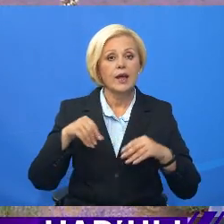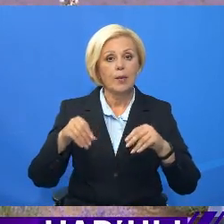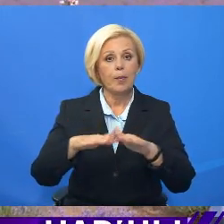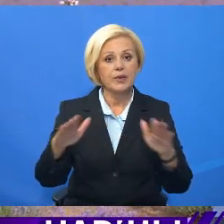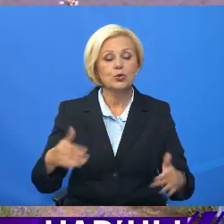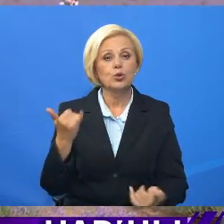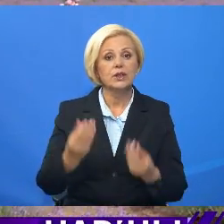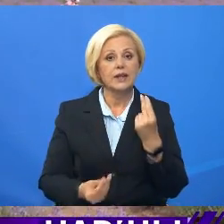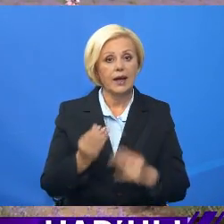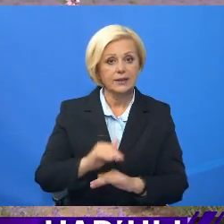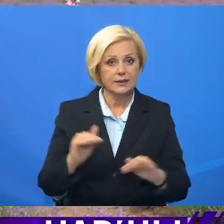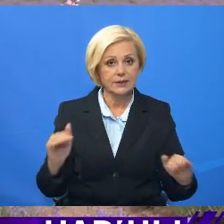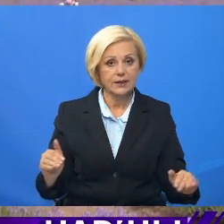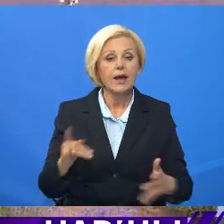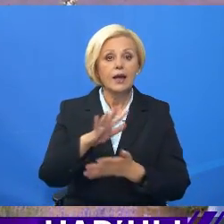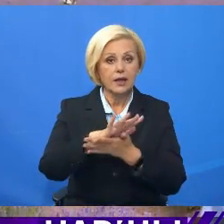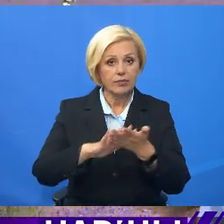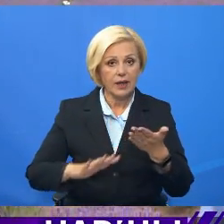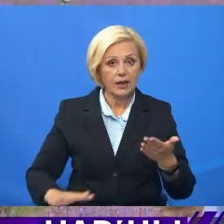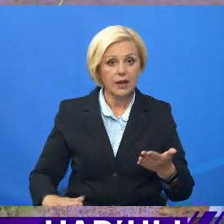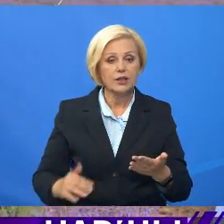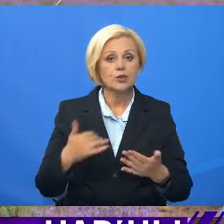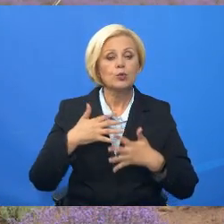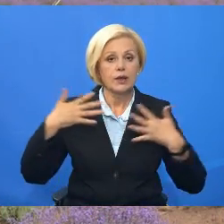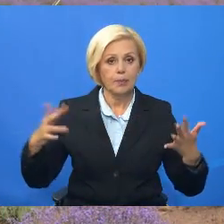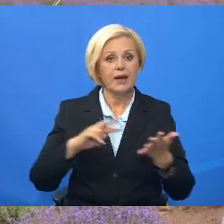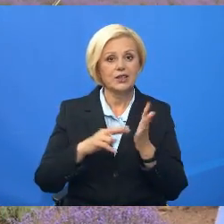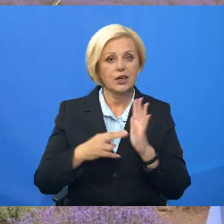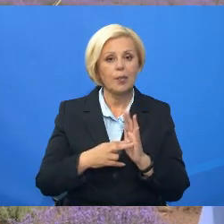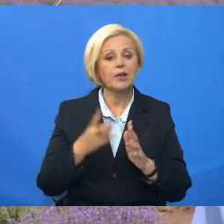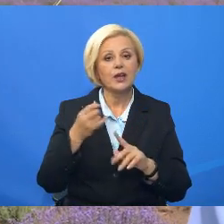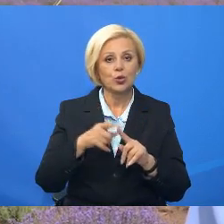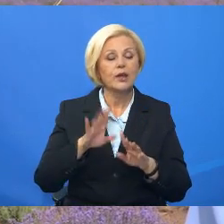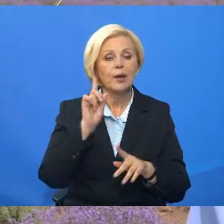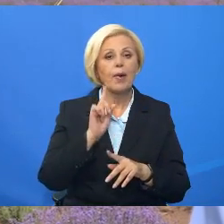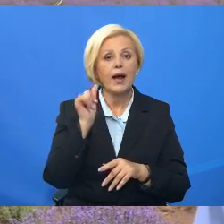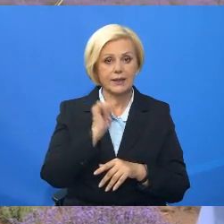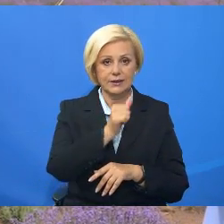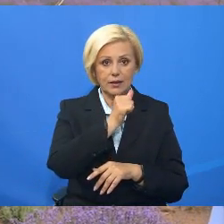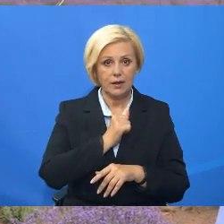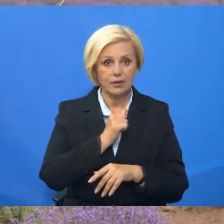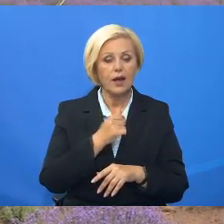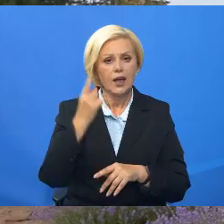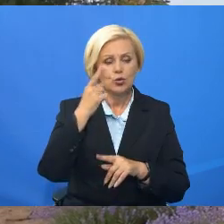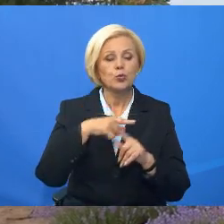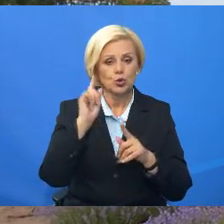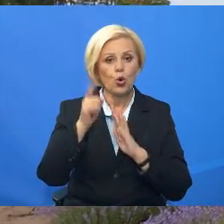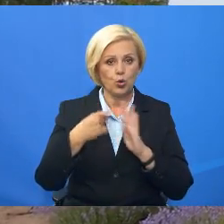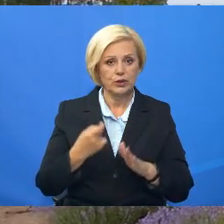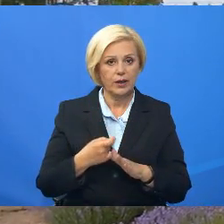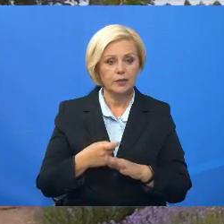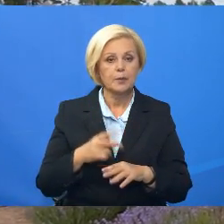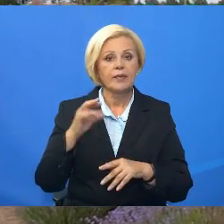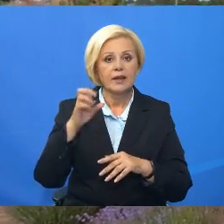маленьких детей. Ну и в дальнейшем у нас большие планы, но это все пока в секрете, но я думаю, скоро вы узнаете. Лаванда